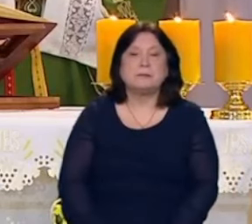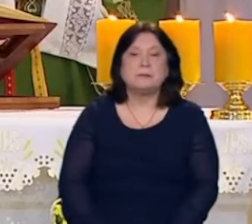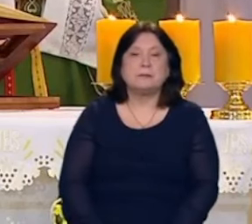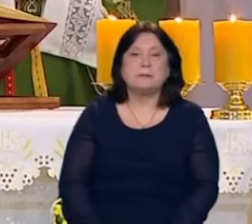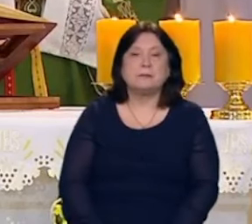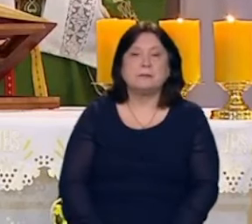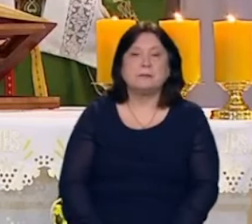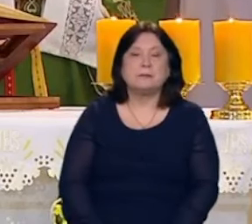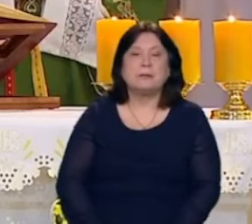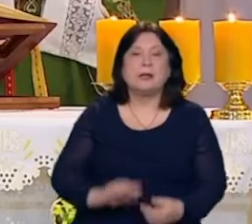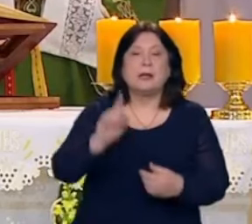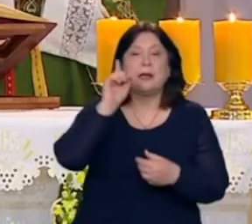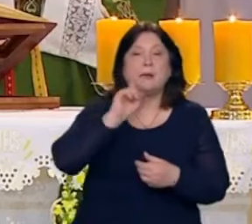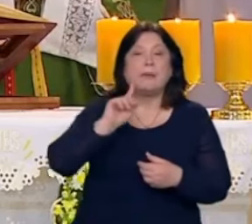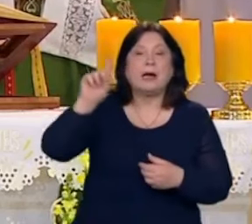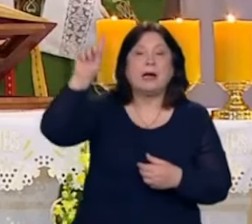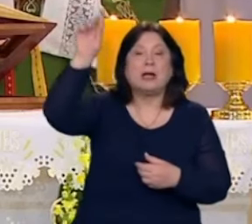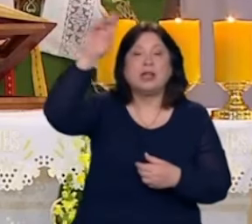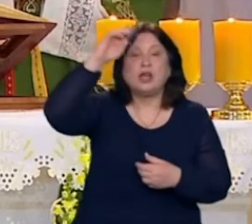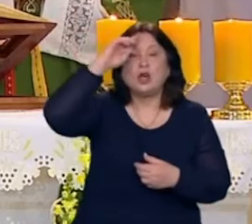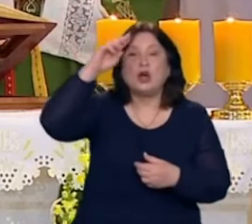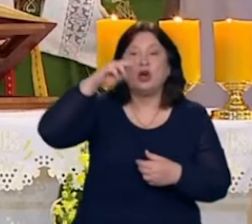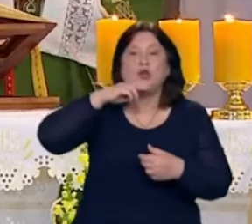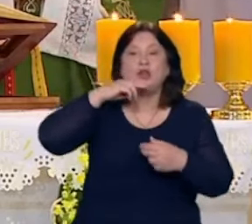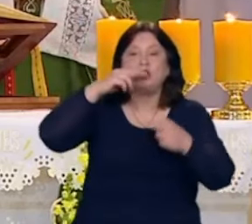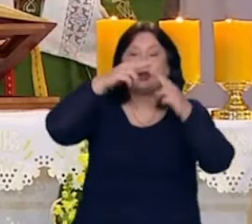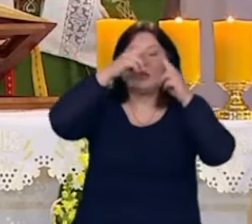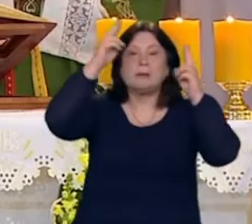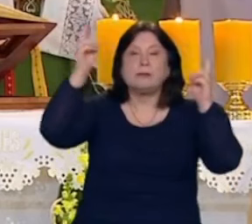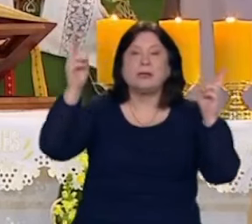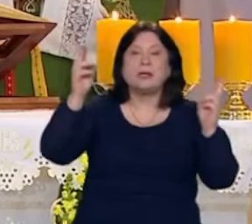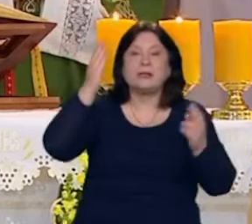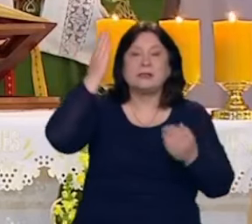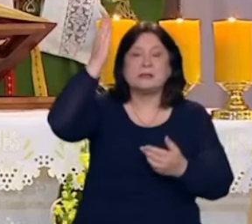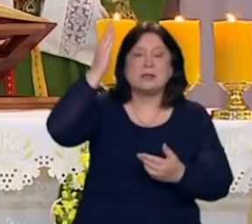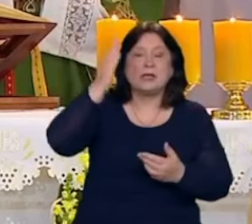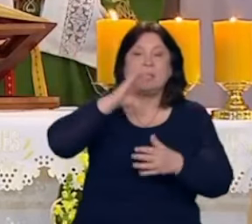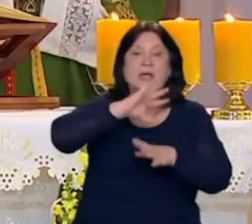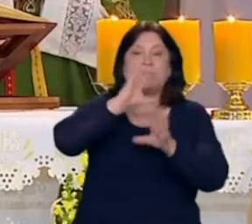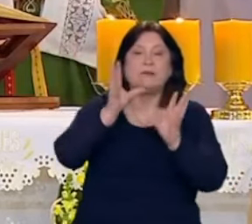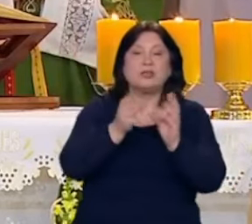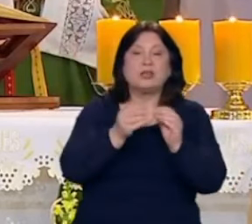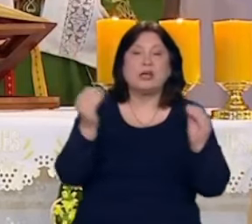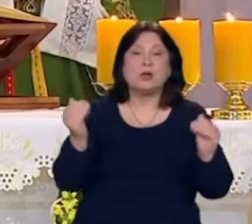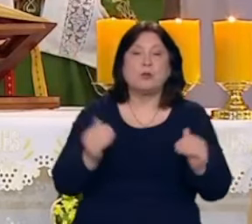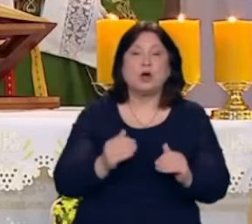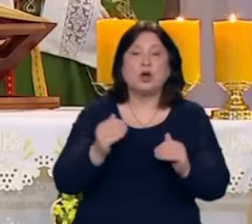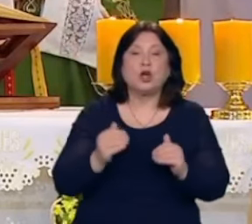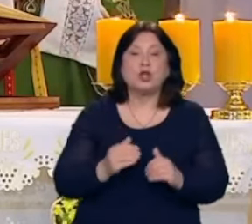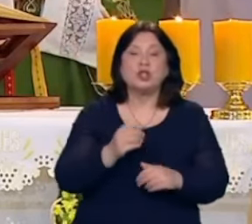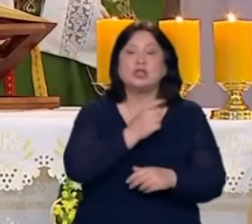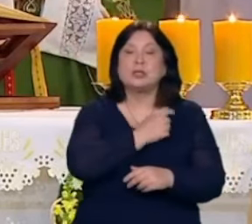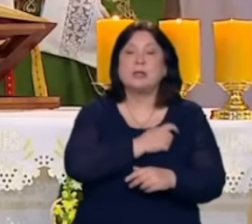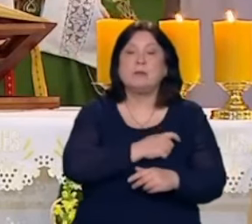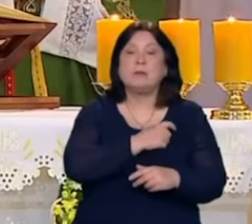wychwalali panie ojcze niebieski Wszechmogący i